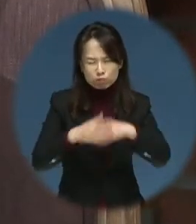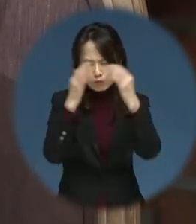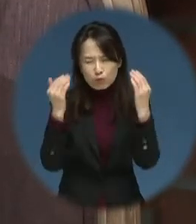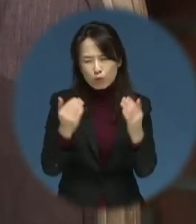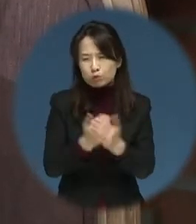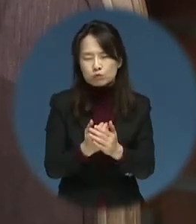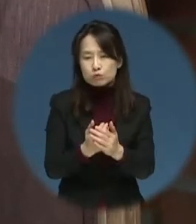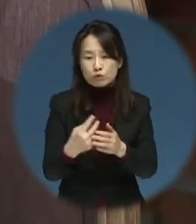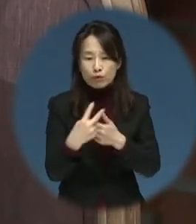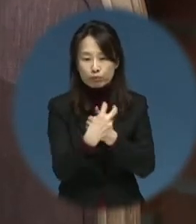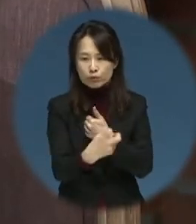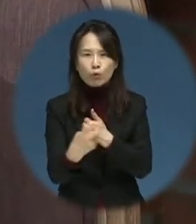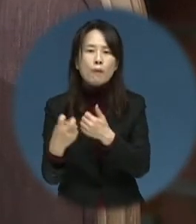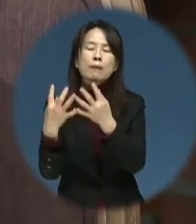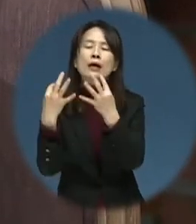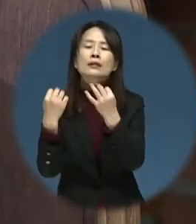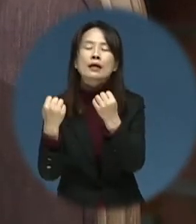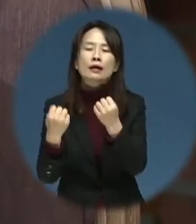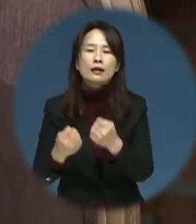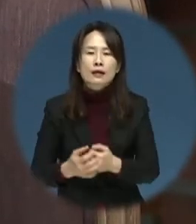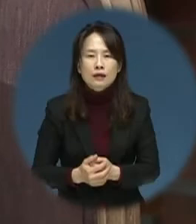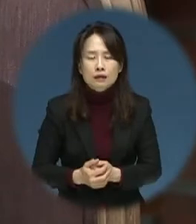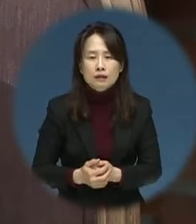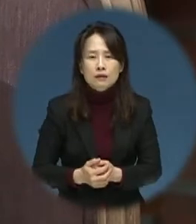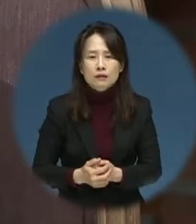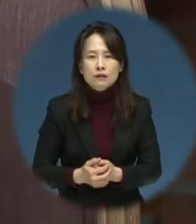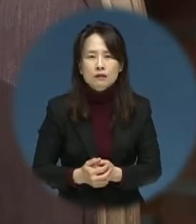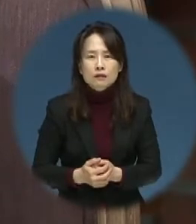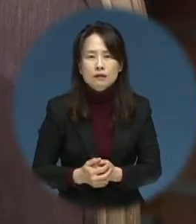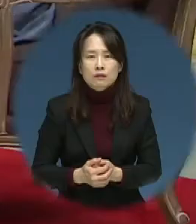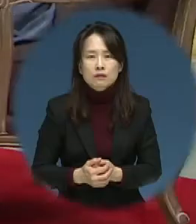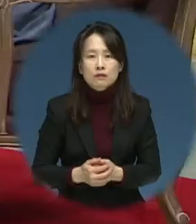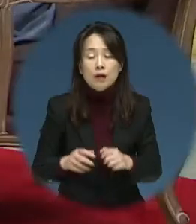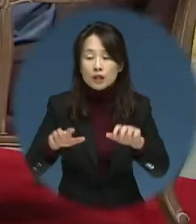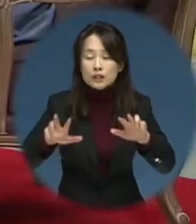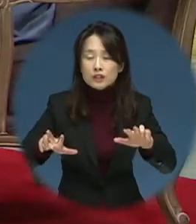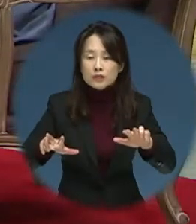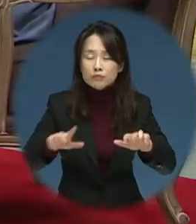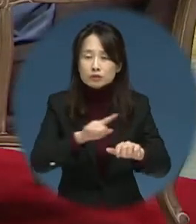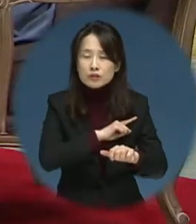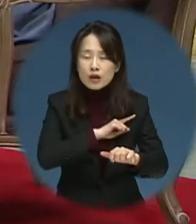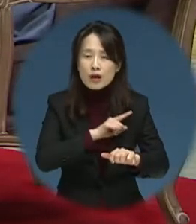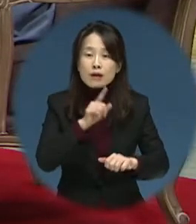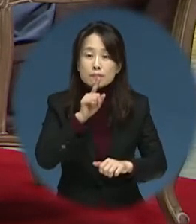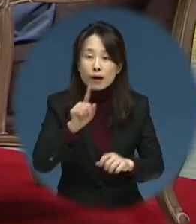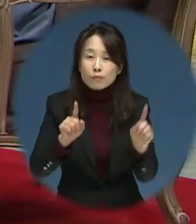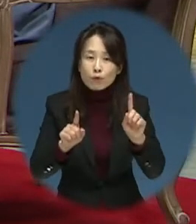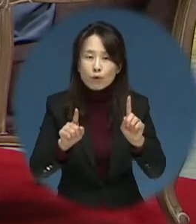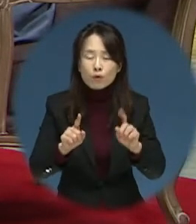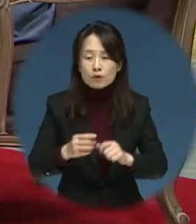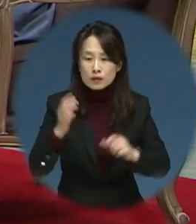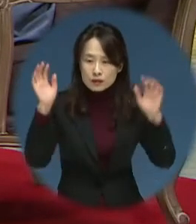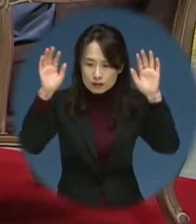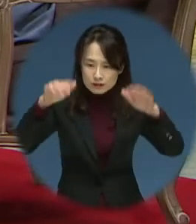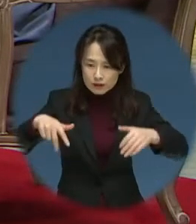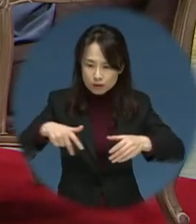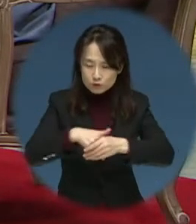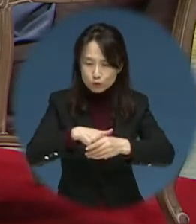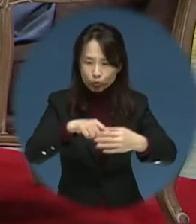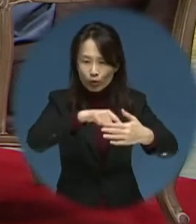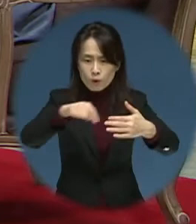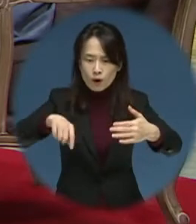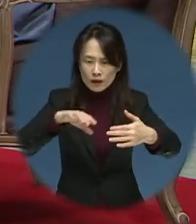이런 얘기를 많이 하고 예. 요즘 이제 논의되고 있는 핵심 아젠다가 이슬람군이 앞장서서 이슬람 테러를